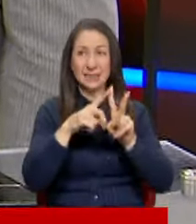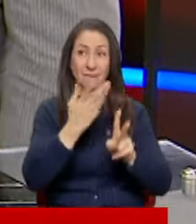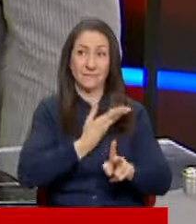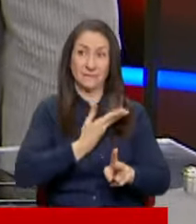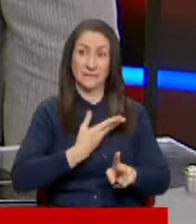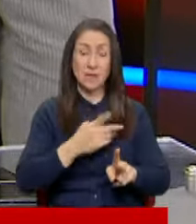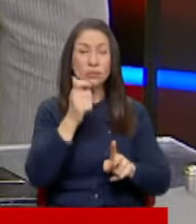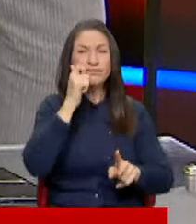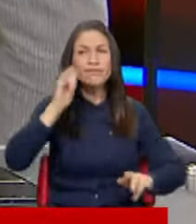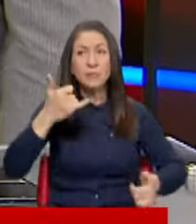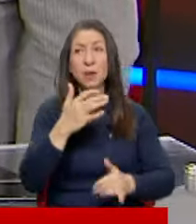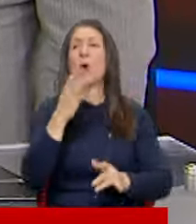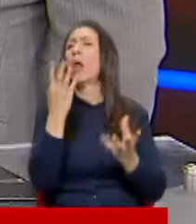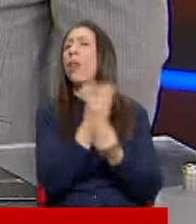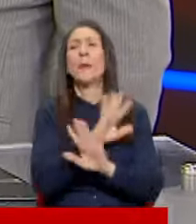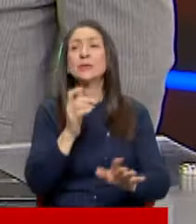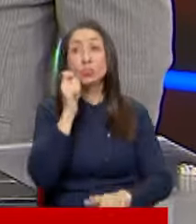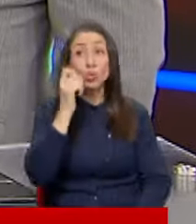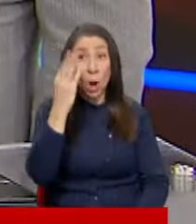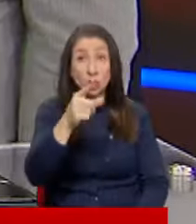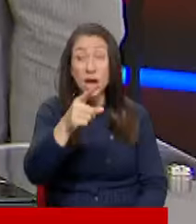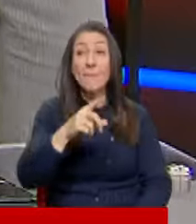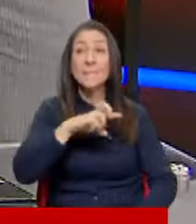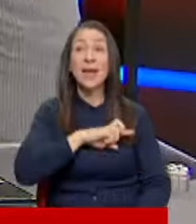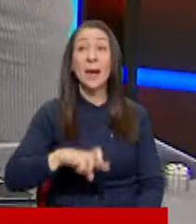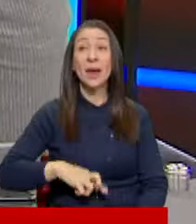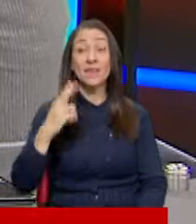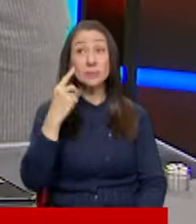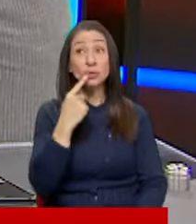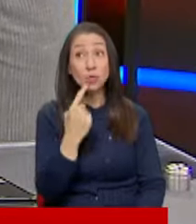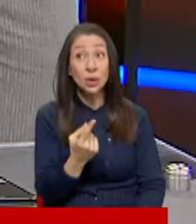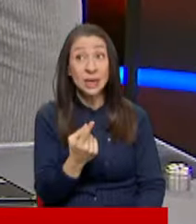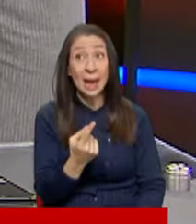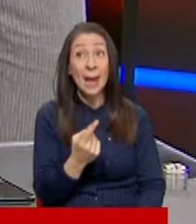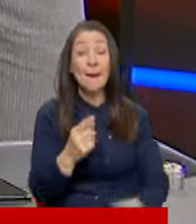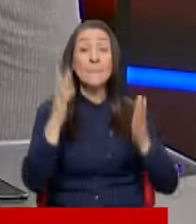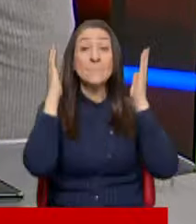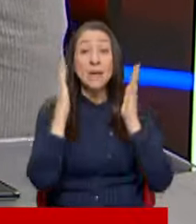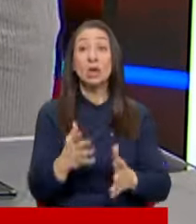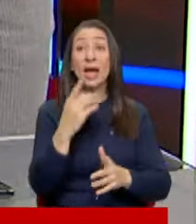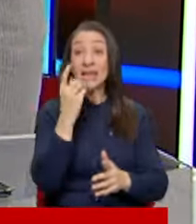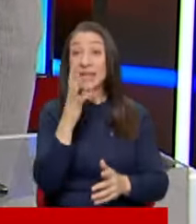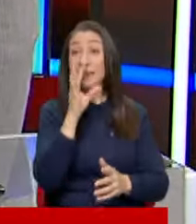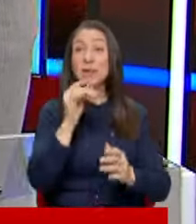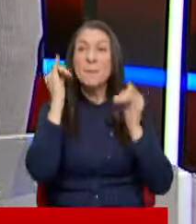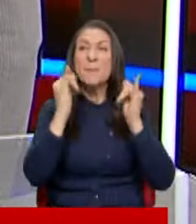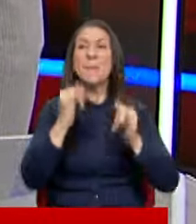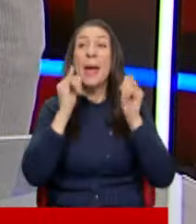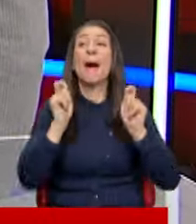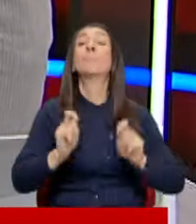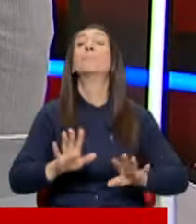Bunlar Dindar olamaz Bunlar Müslüman olsa Peygamber Efendimiz diyor ki beddua ederek hiç kimseye lanet